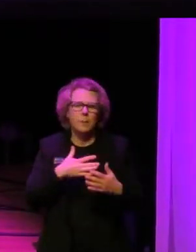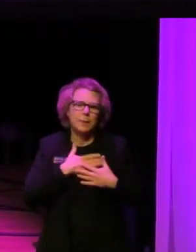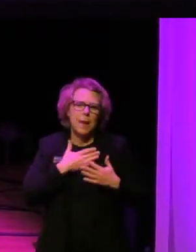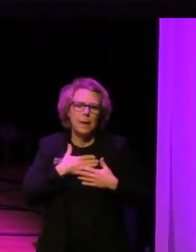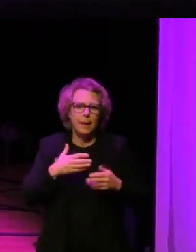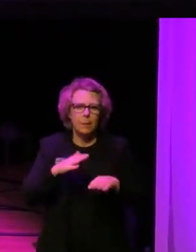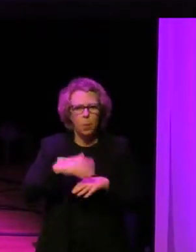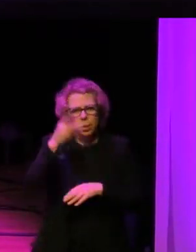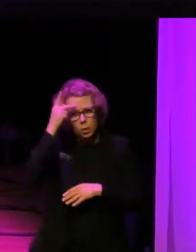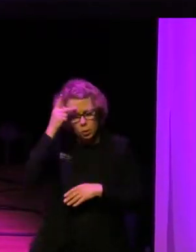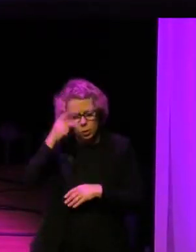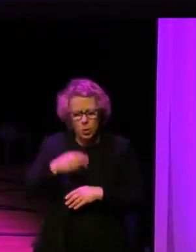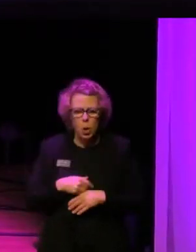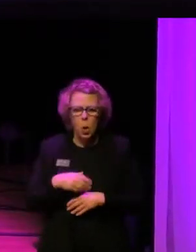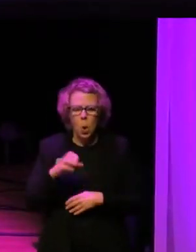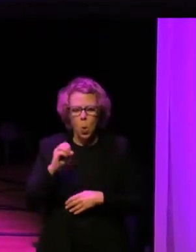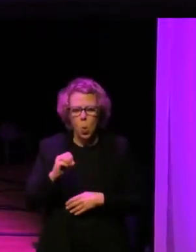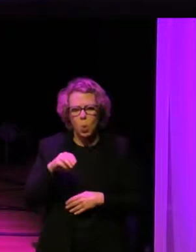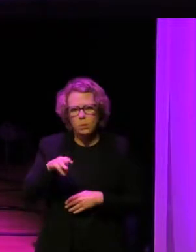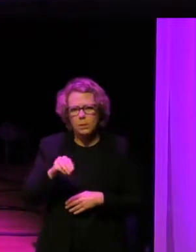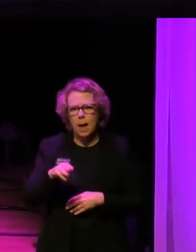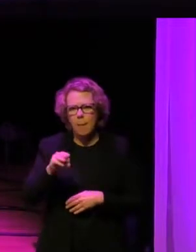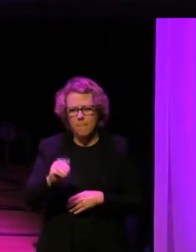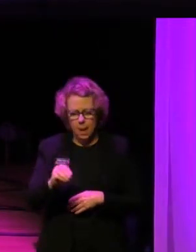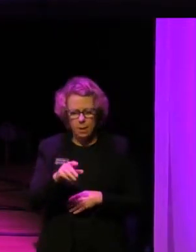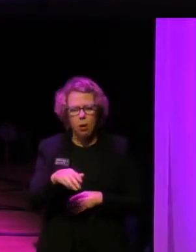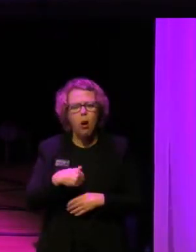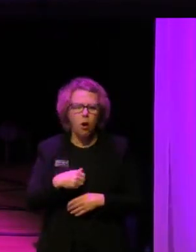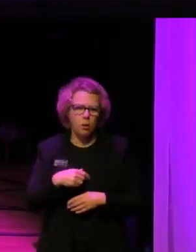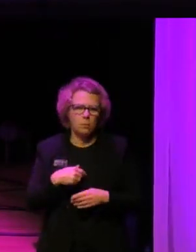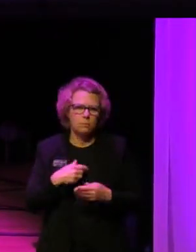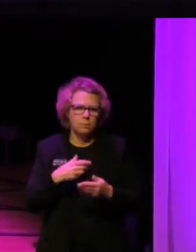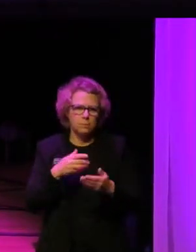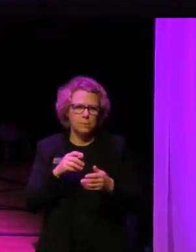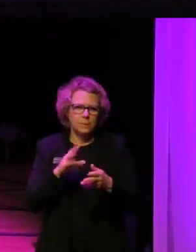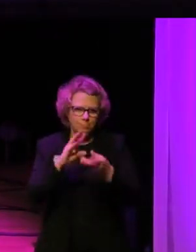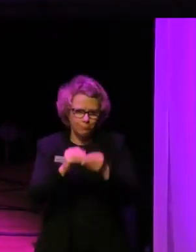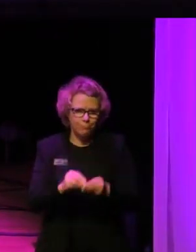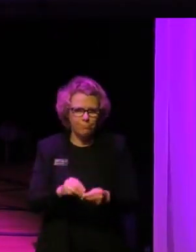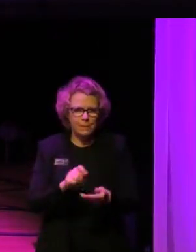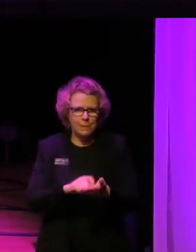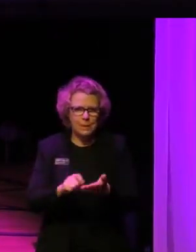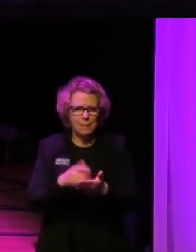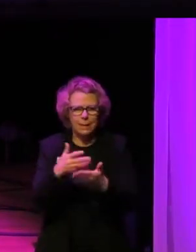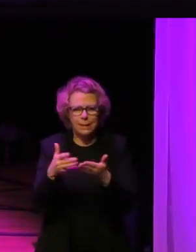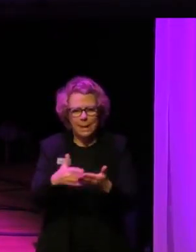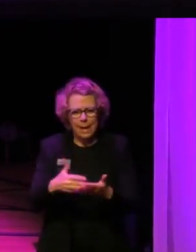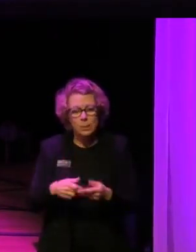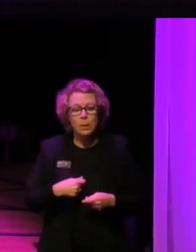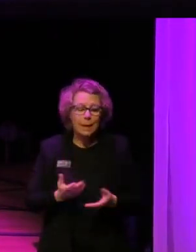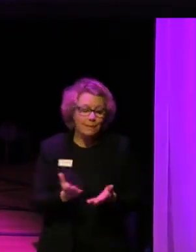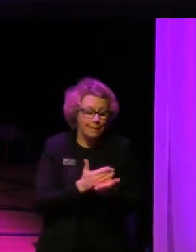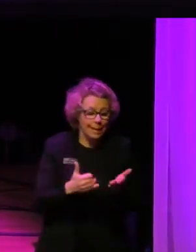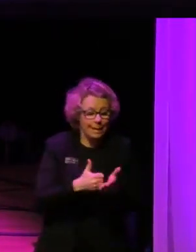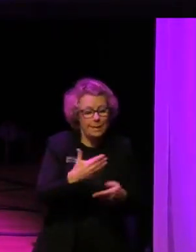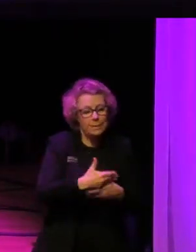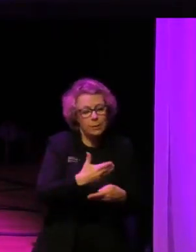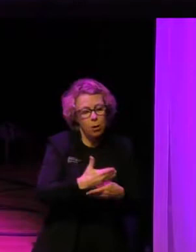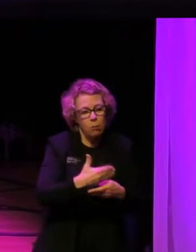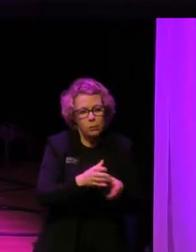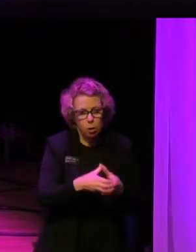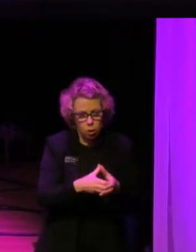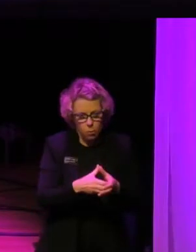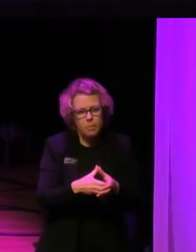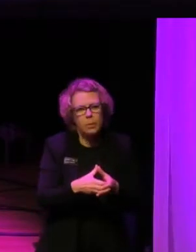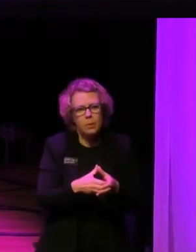och Osama al-Ali framföra en egen skriven text. Texten är en del av teatergruppen Taberas